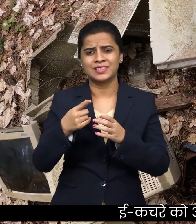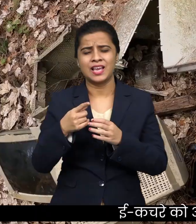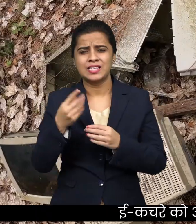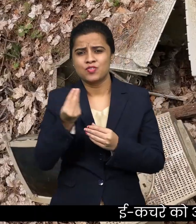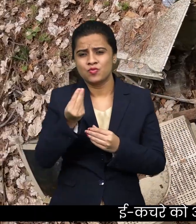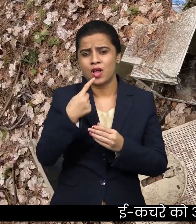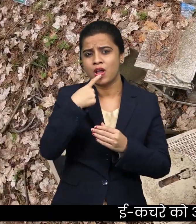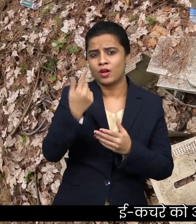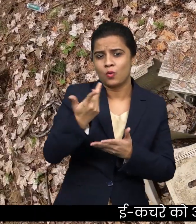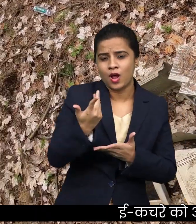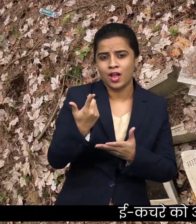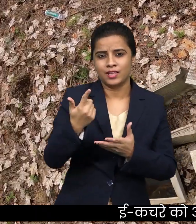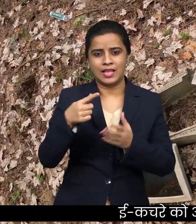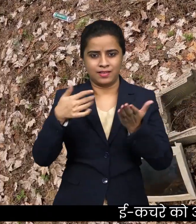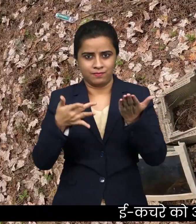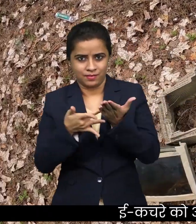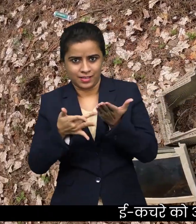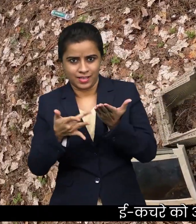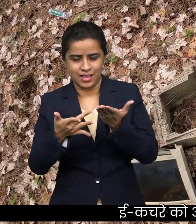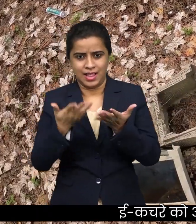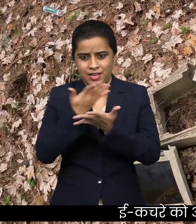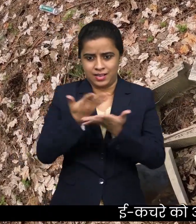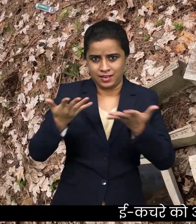अपशिष्ट कहा जाता है।